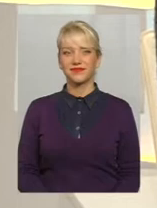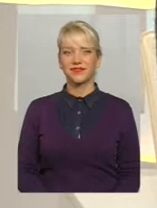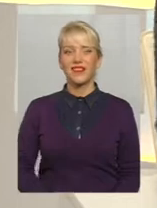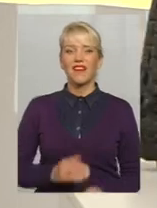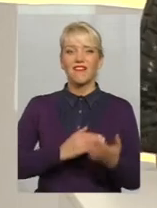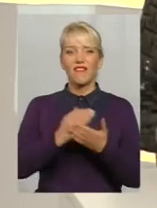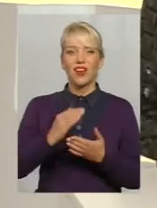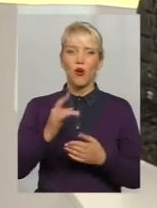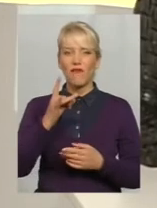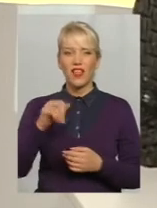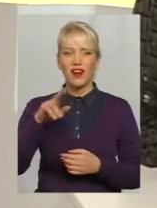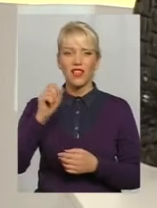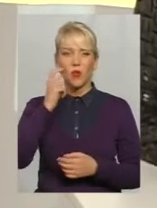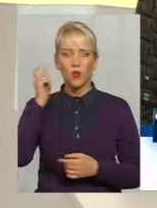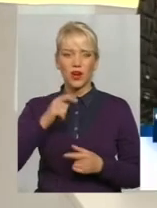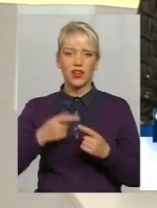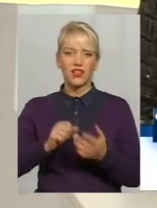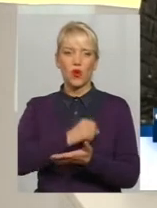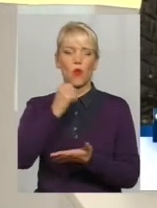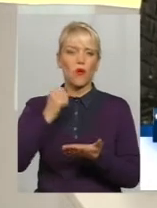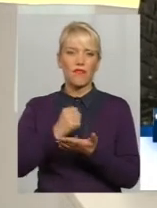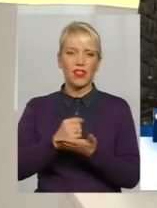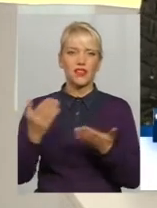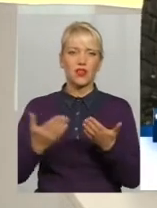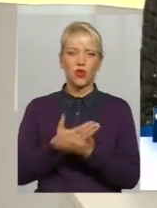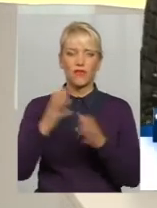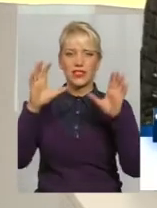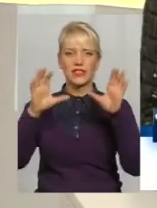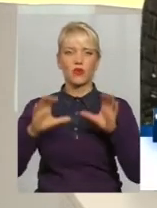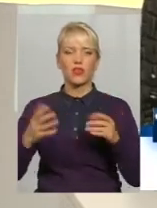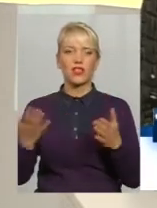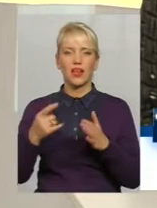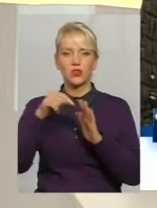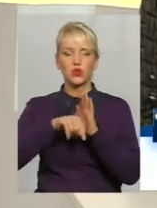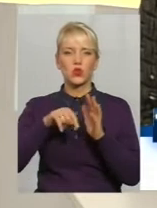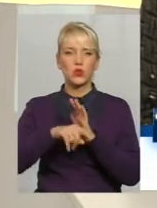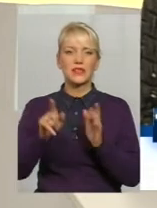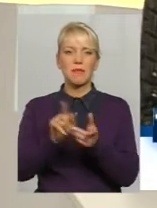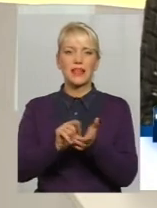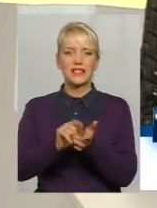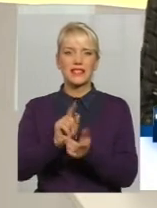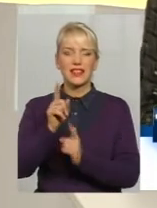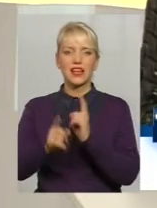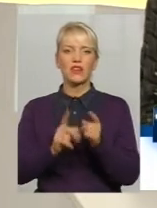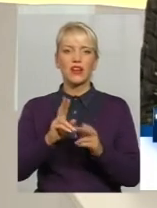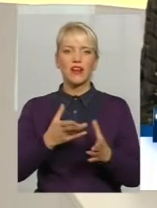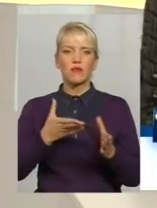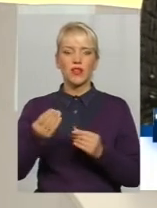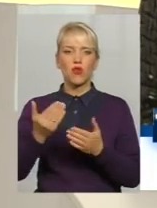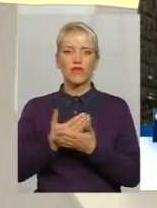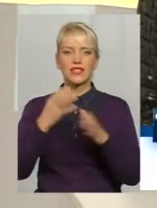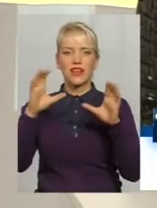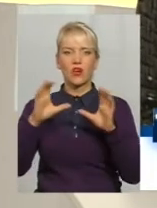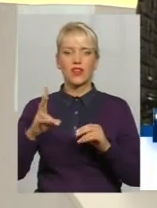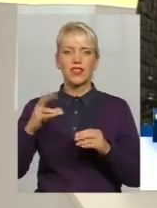Верховна Рада України ухвалила новели до законодавства, які стосуються пенсійної реформи. Власне, як вплинуть новели законодавства